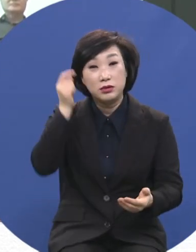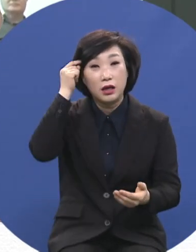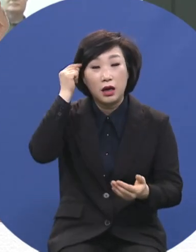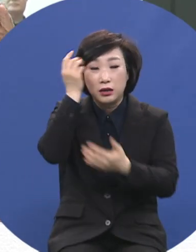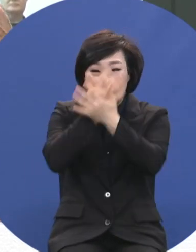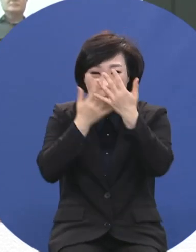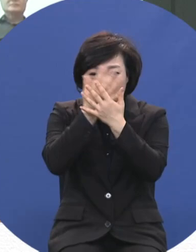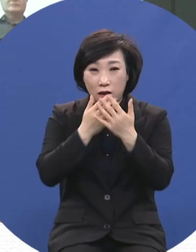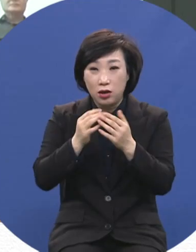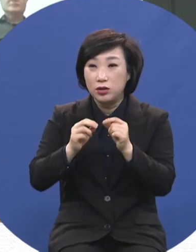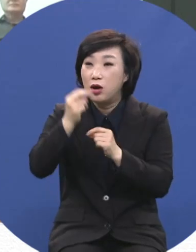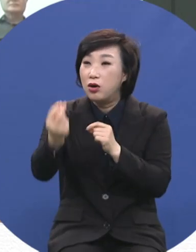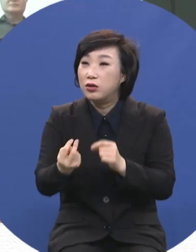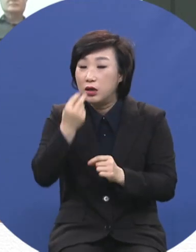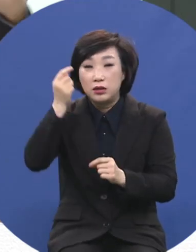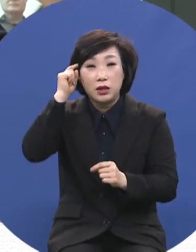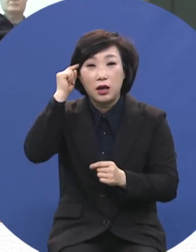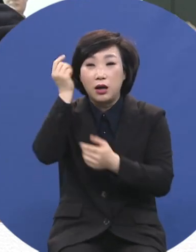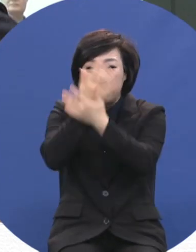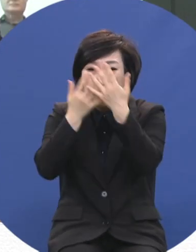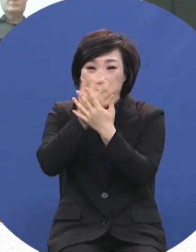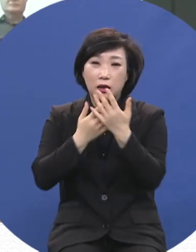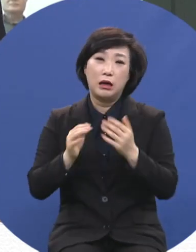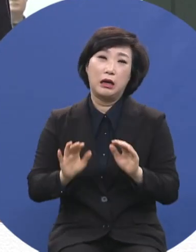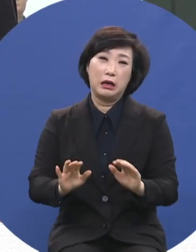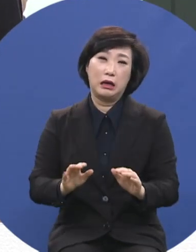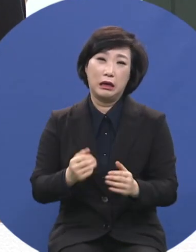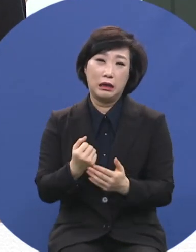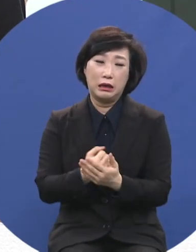막연하잖아, 영생에. 영생이 막연해.